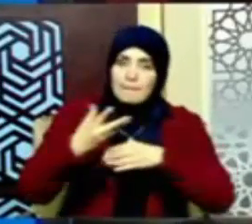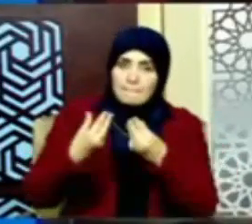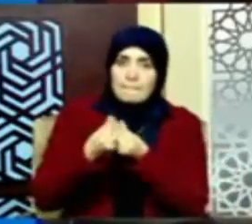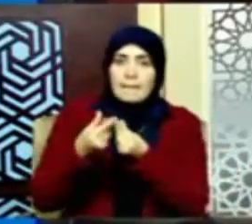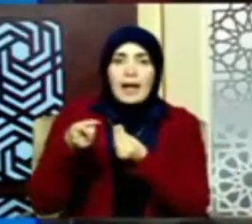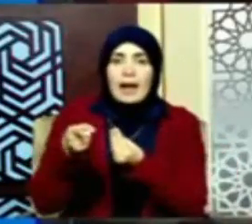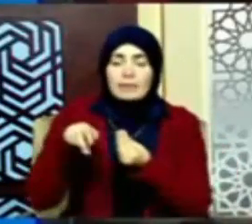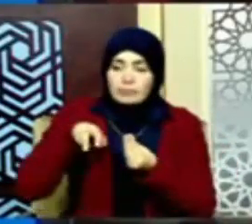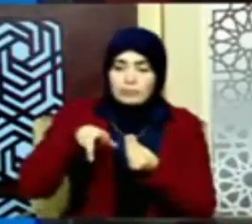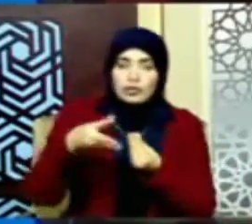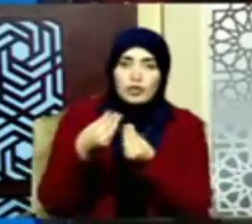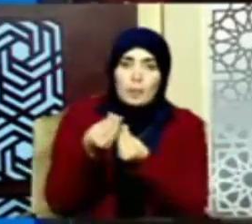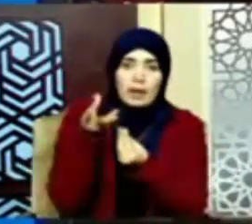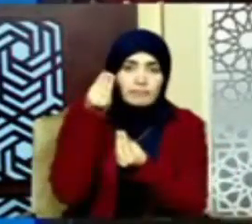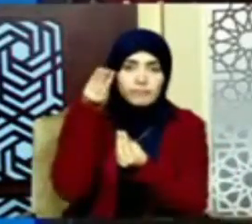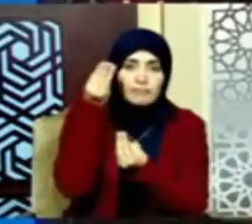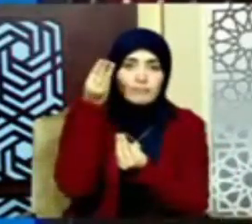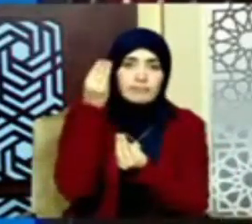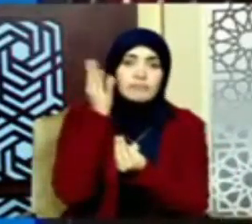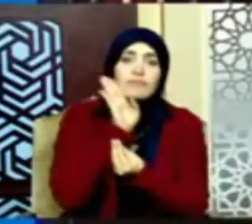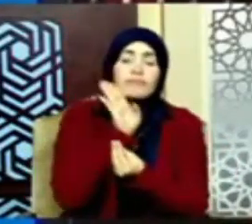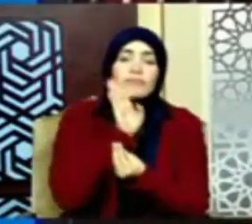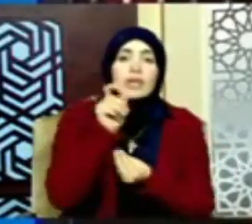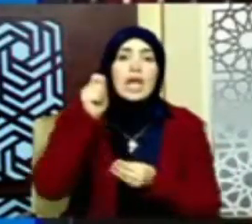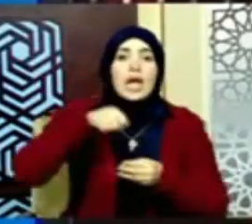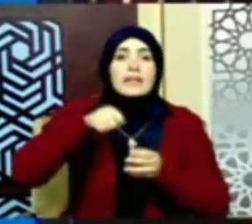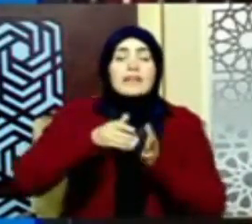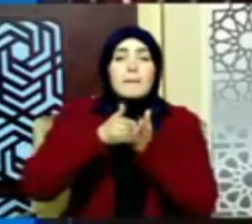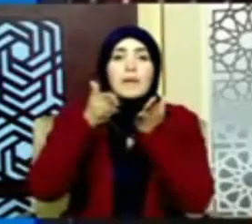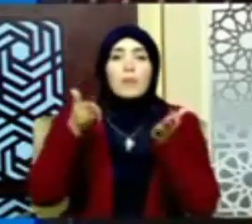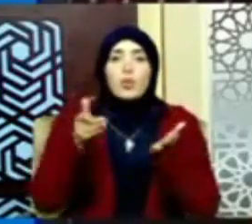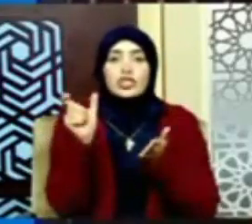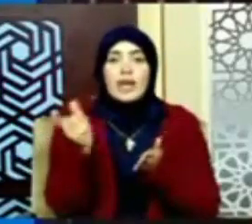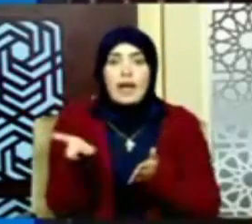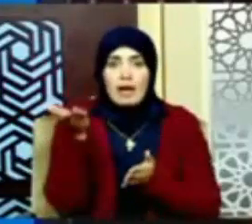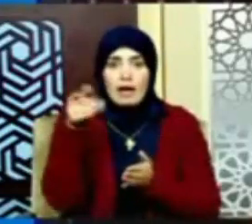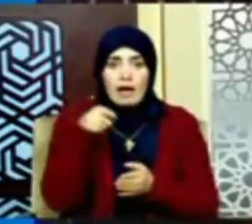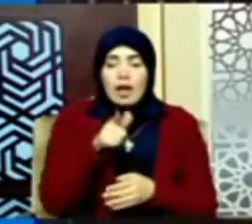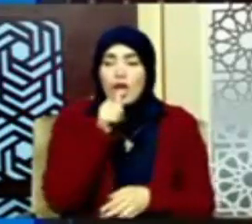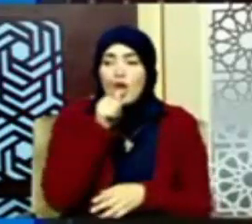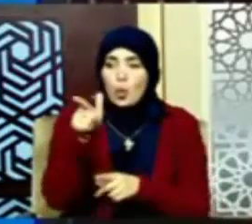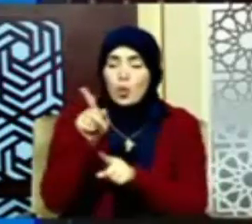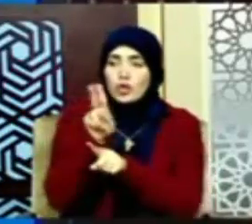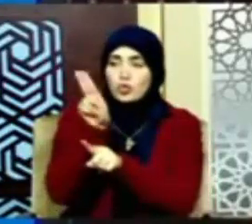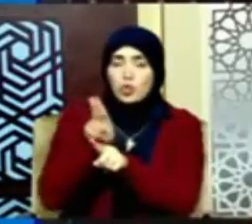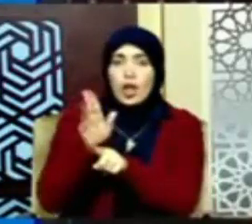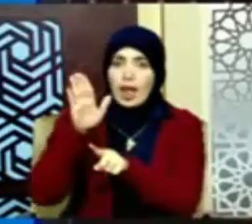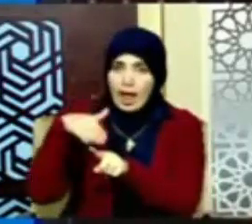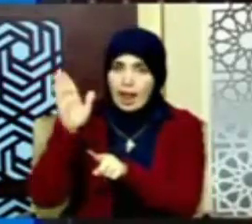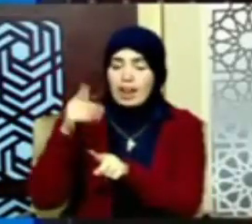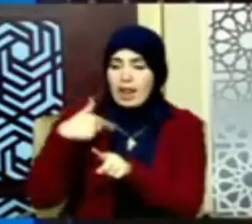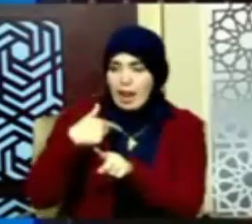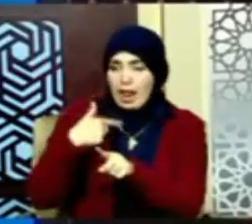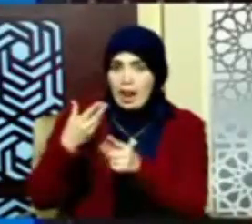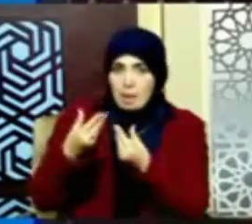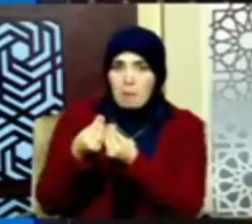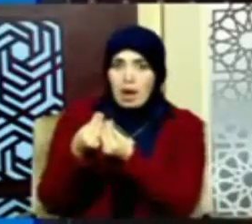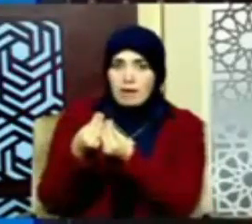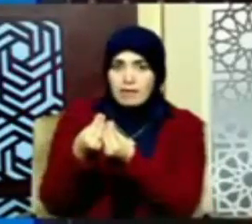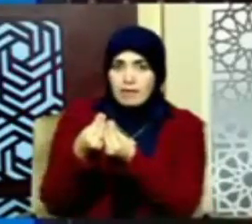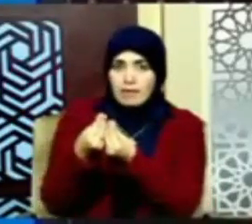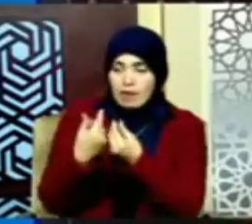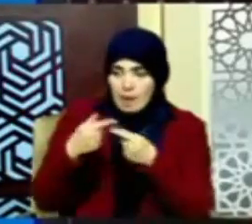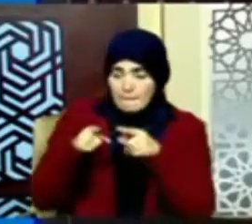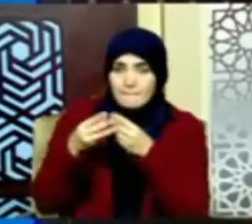المعلم، نبي الله موسى يقول للعبد الصالح: هل أتبعك؟ انظر